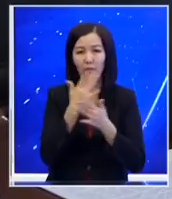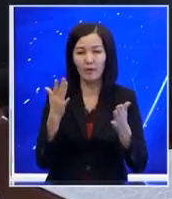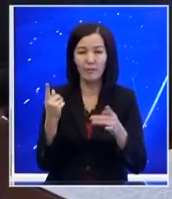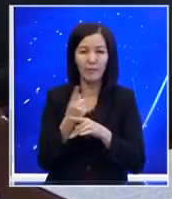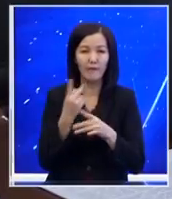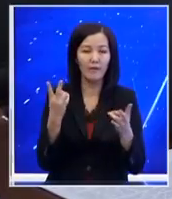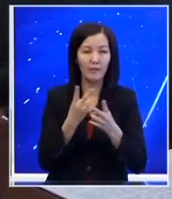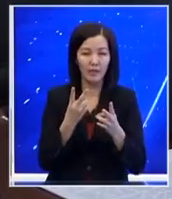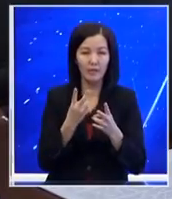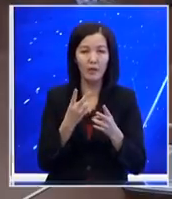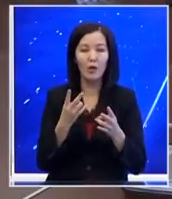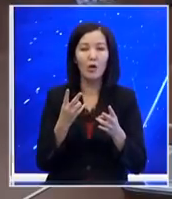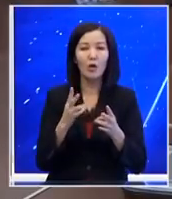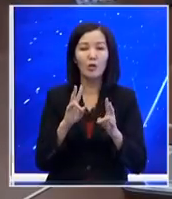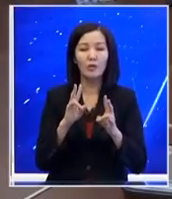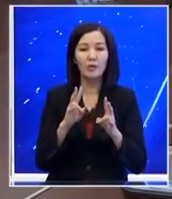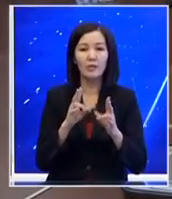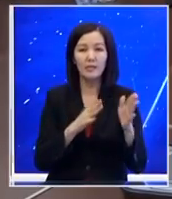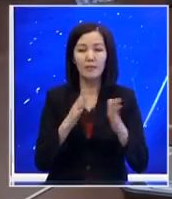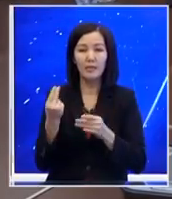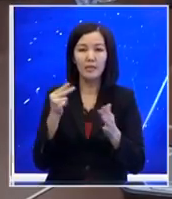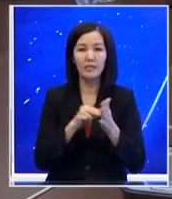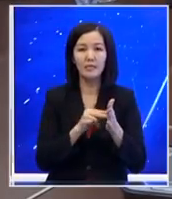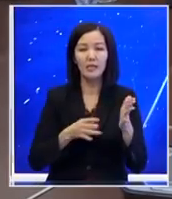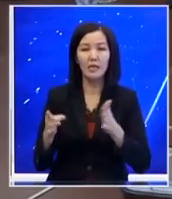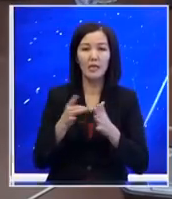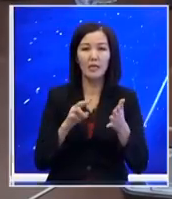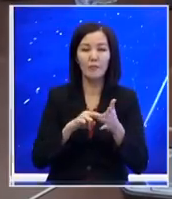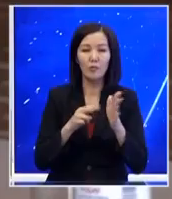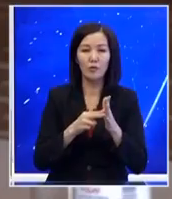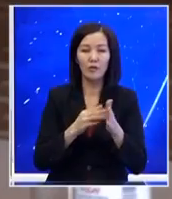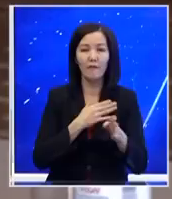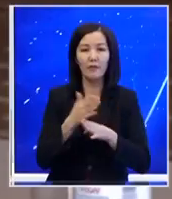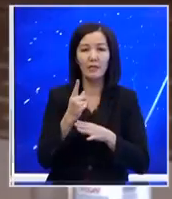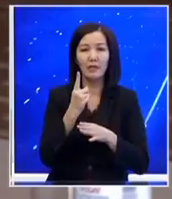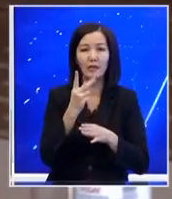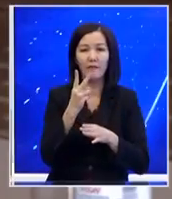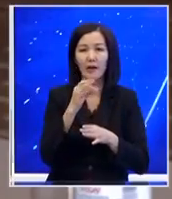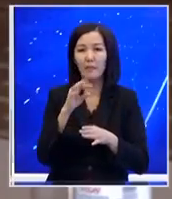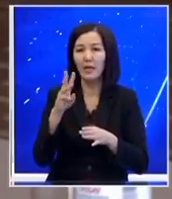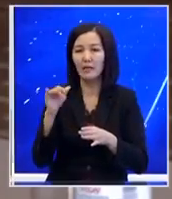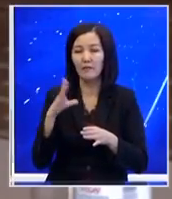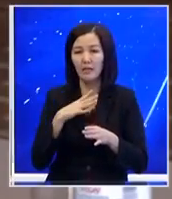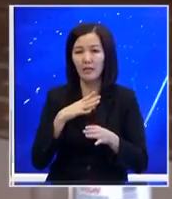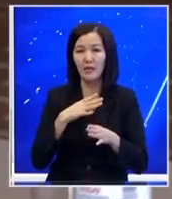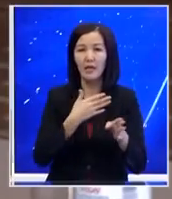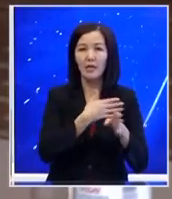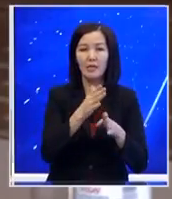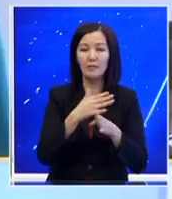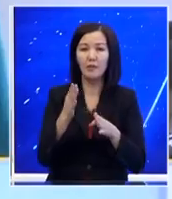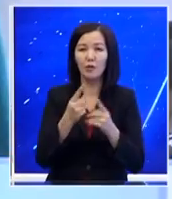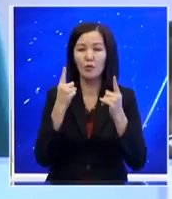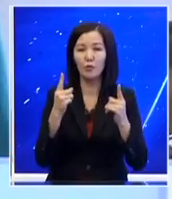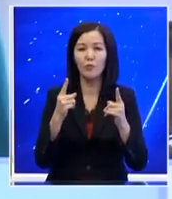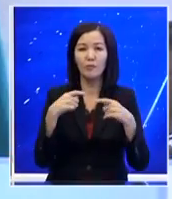первой необходимости. Кстати, для стабилизации цен из регионального бюджета было выделено 2 миллиарда тенге. Они распределены по